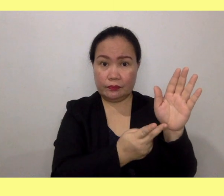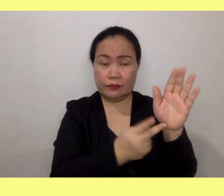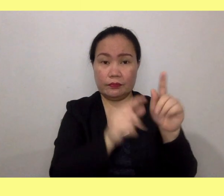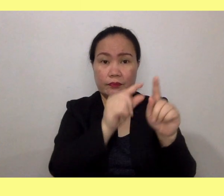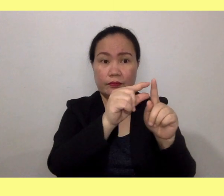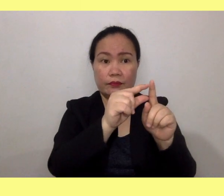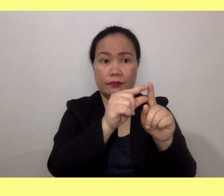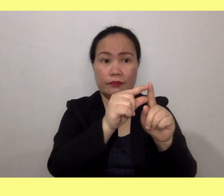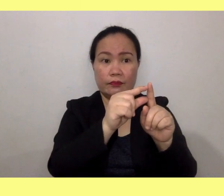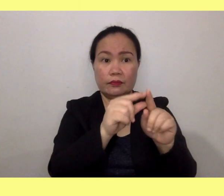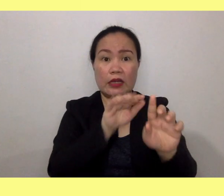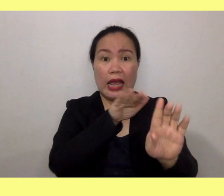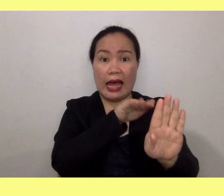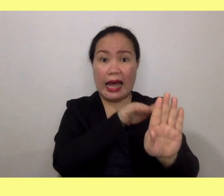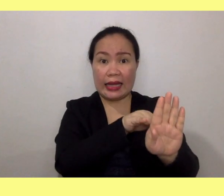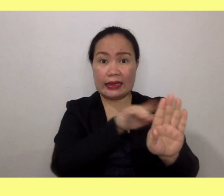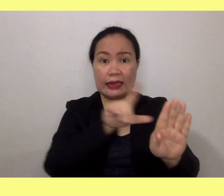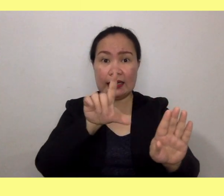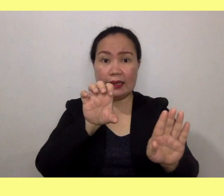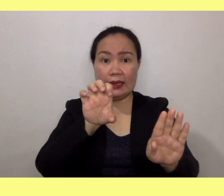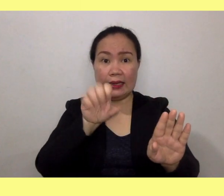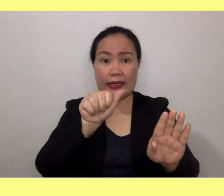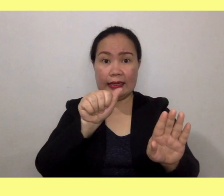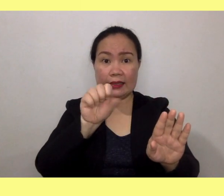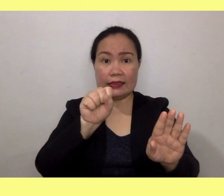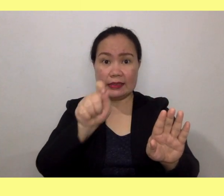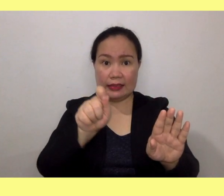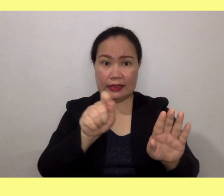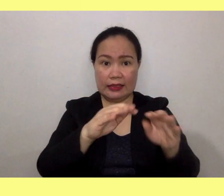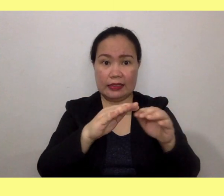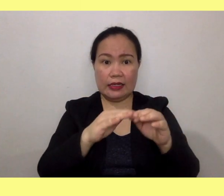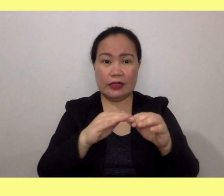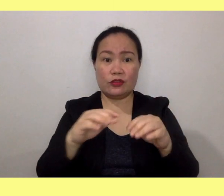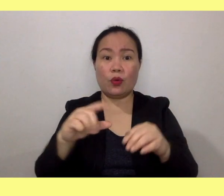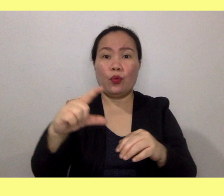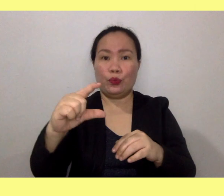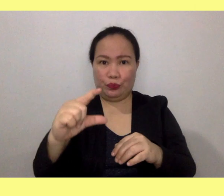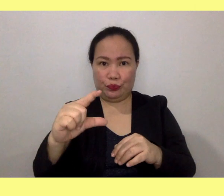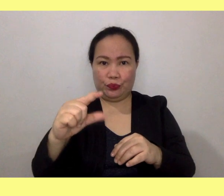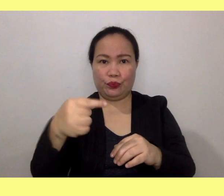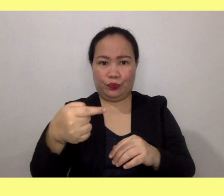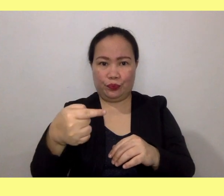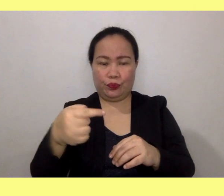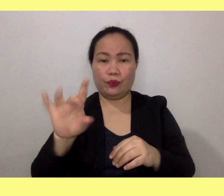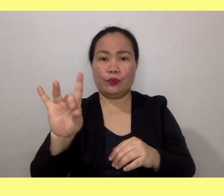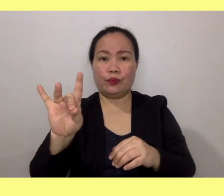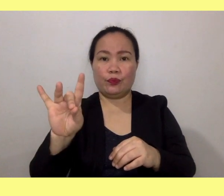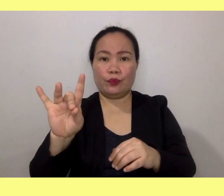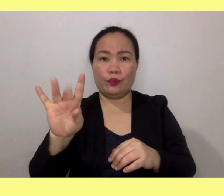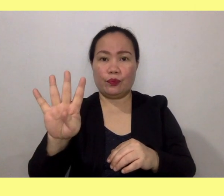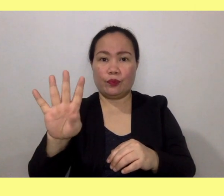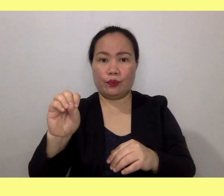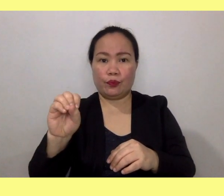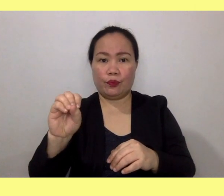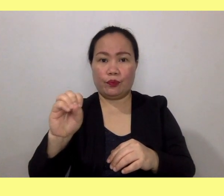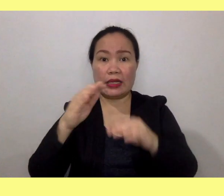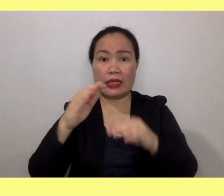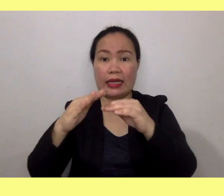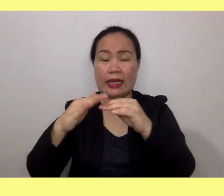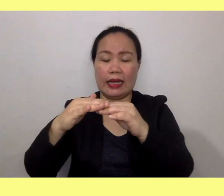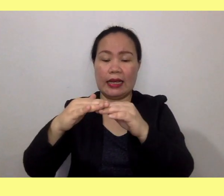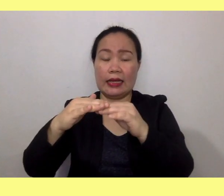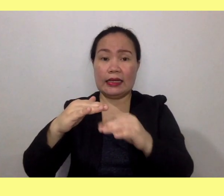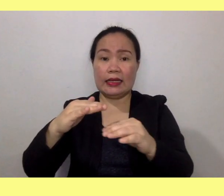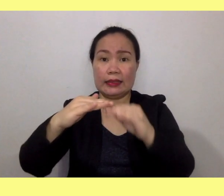at least means greater than or equal ang gagamitin natin dyan. So, ito po siya. Okay? So, ibig sabihin kasi ng at